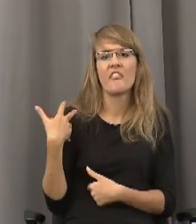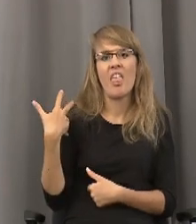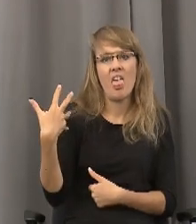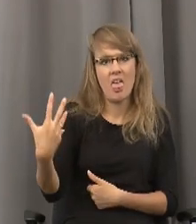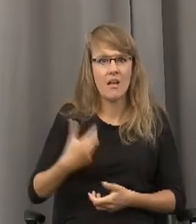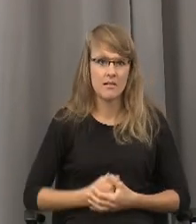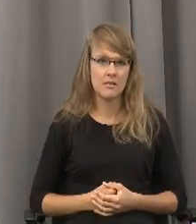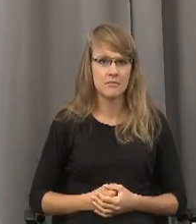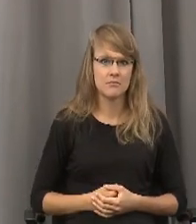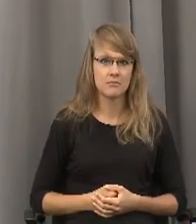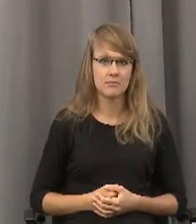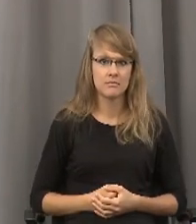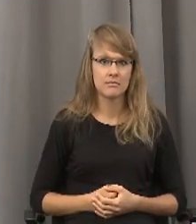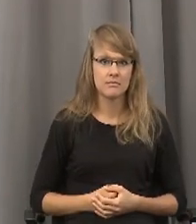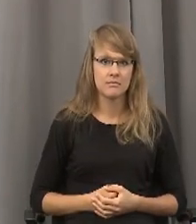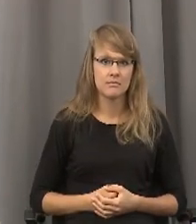Natomiast rzeczywiście